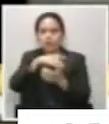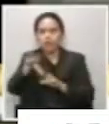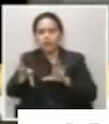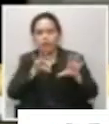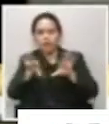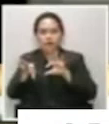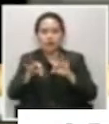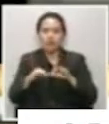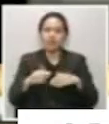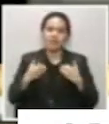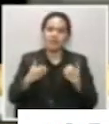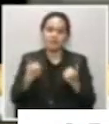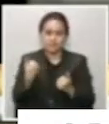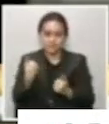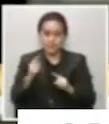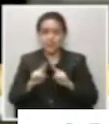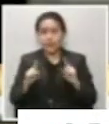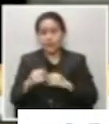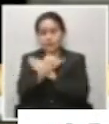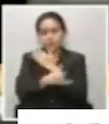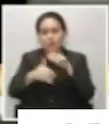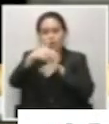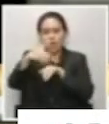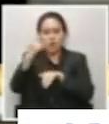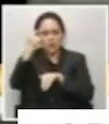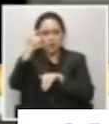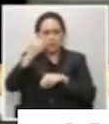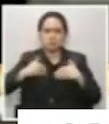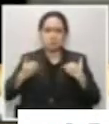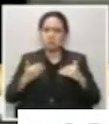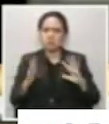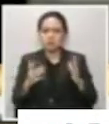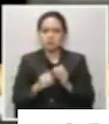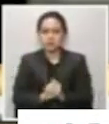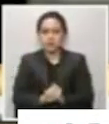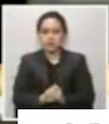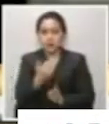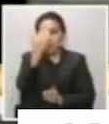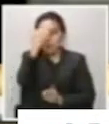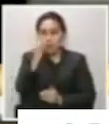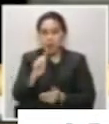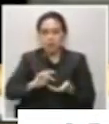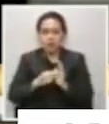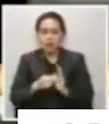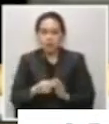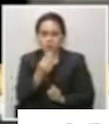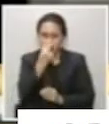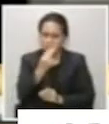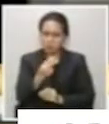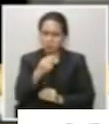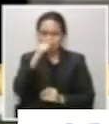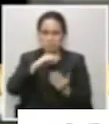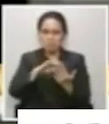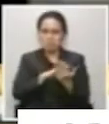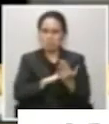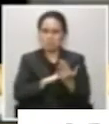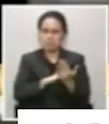านแต่ต่างประเทศเขาไม่สนุกด้วยครับท่านประธานเขาไม่มาลงทุน